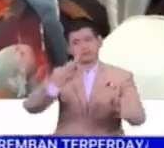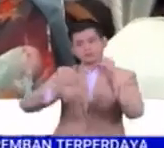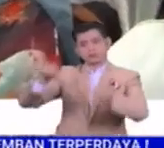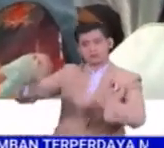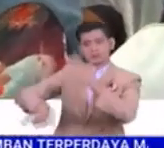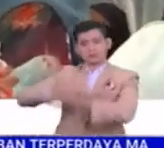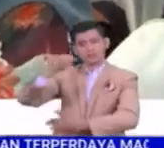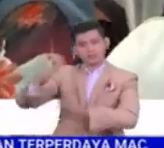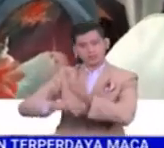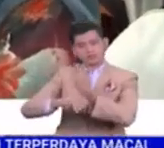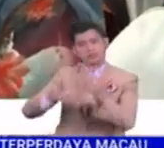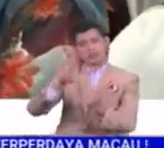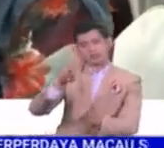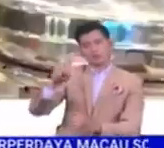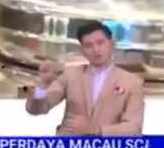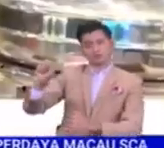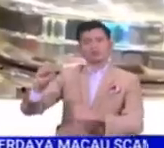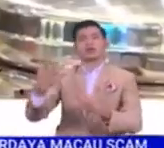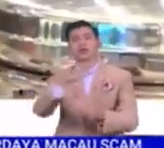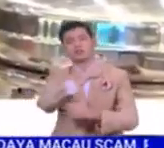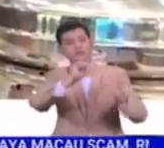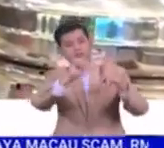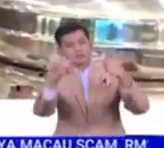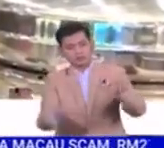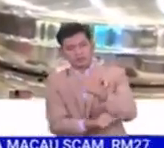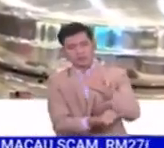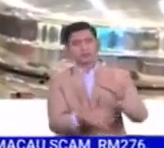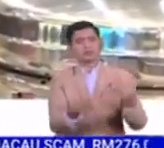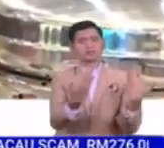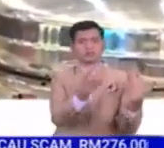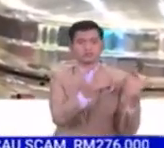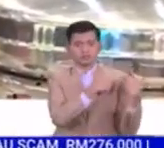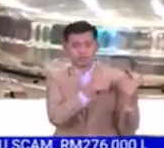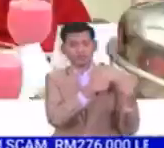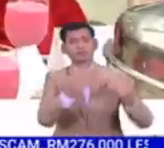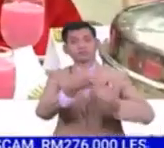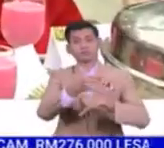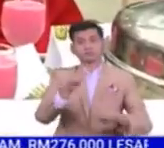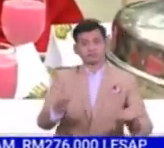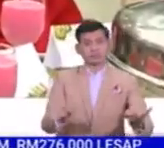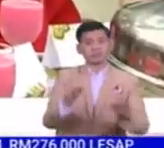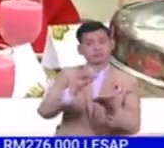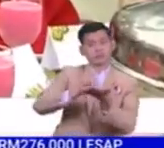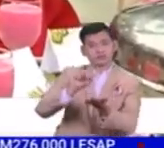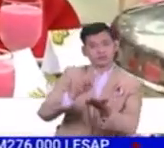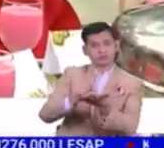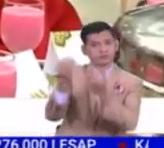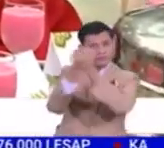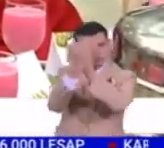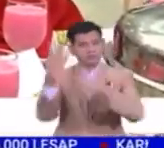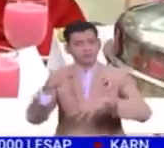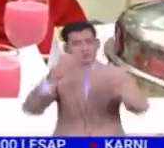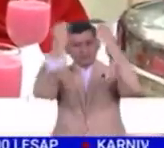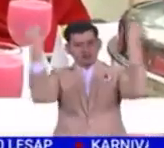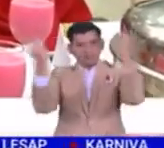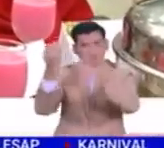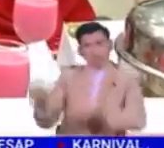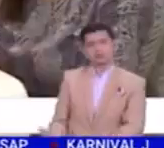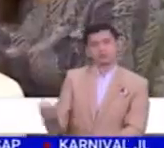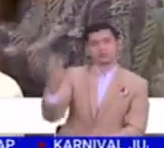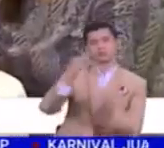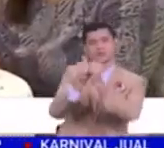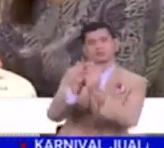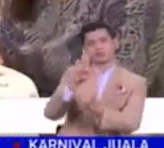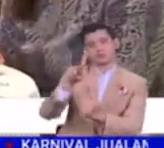yang sebelum ini hanya di bawah bidang kuasa Jabatan Penerangan Malaysia. Beliau berkata demikian pada majlis berbuka puasa bersama UKAS